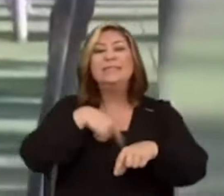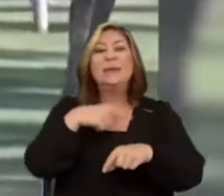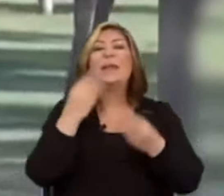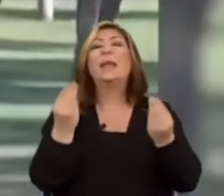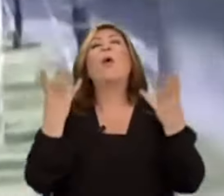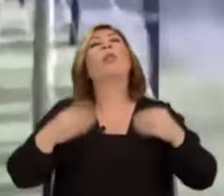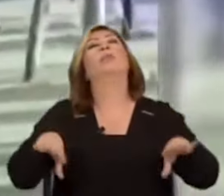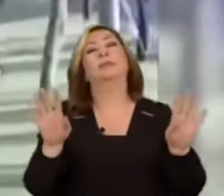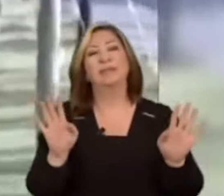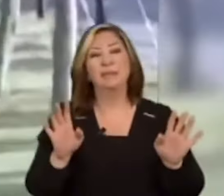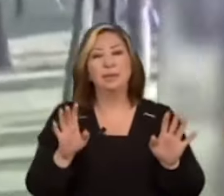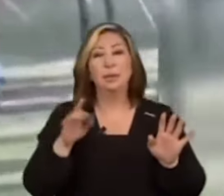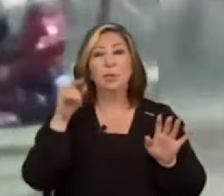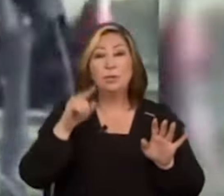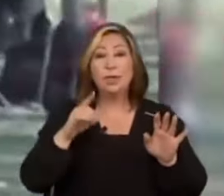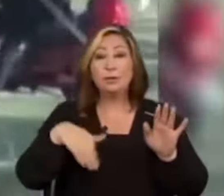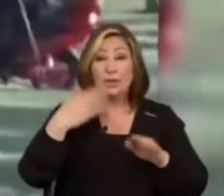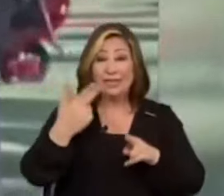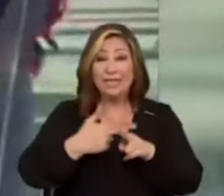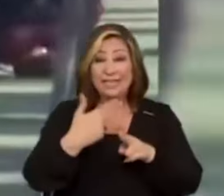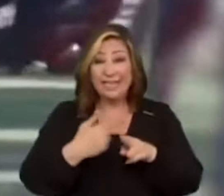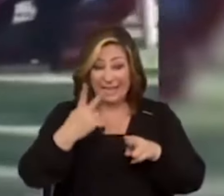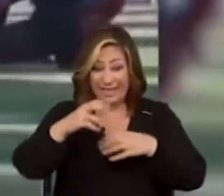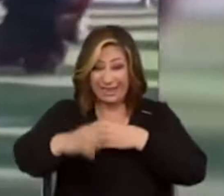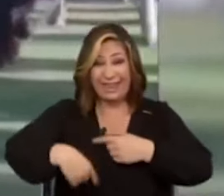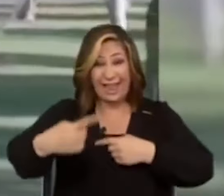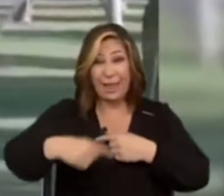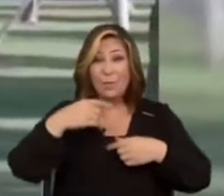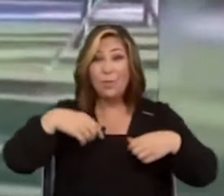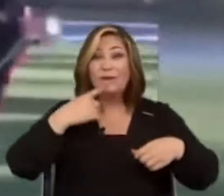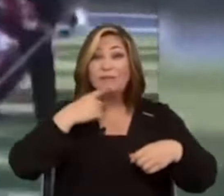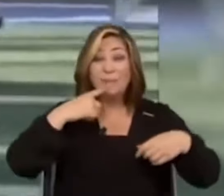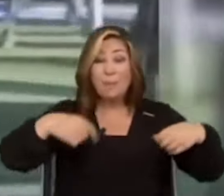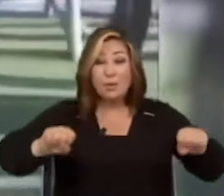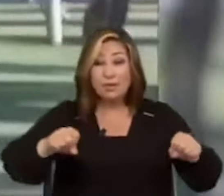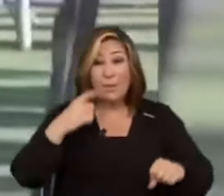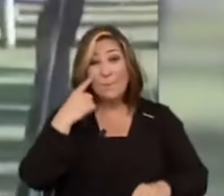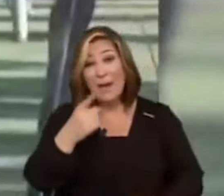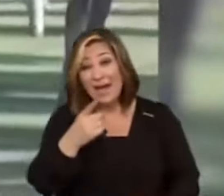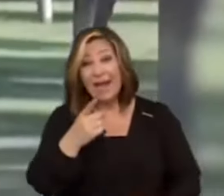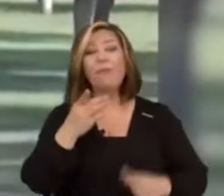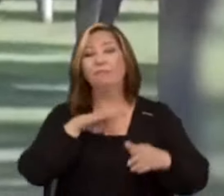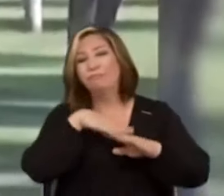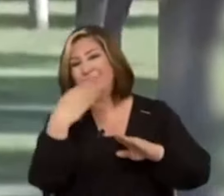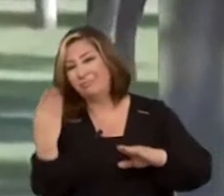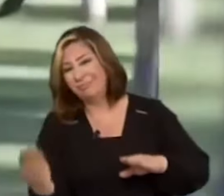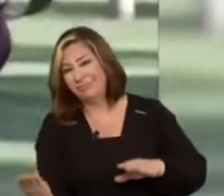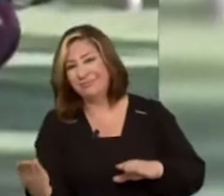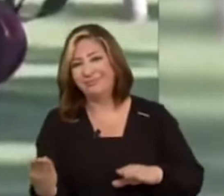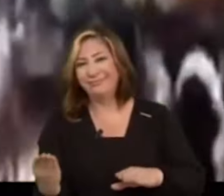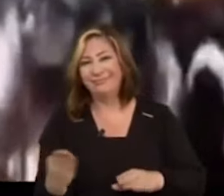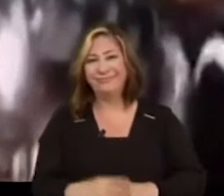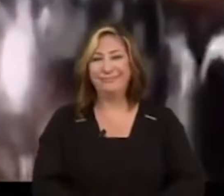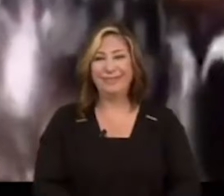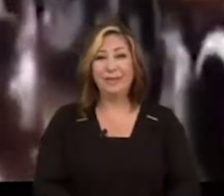zaman iyi olmadı. Serttaş'ın bundan sonraki denemesi iki tekerlekli kırmızı bir motosiklet ve işte beklenen oluyor ve ünlü türkücü kendini